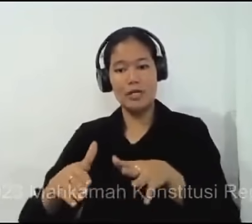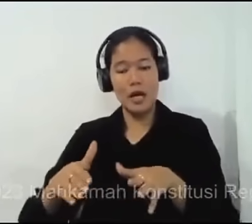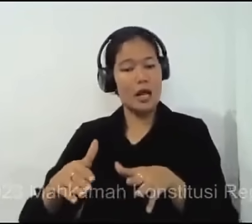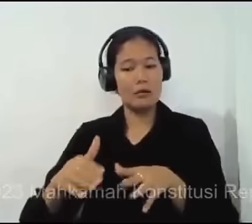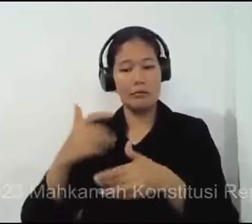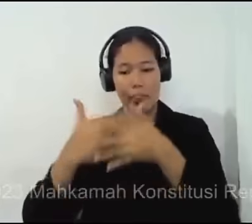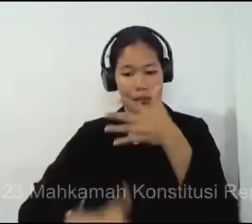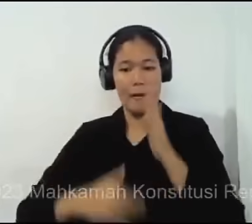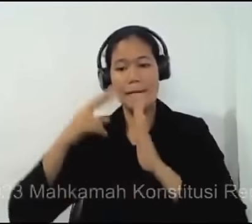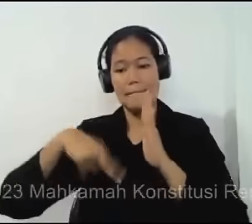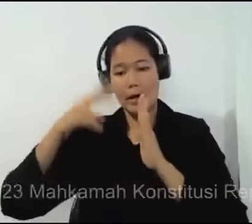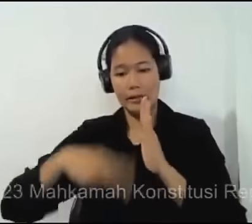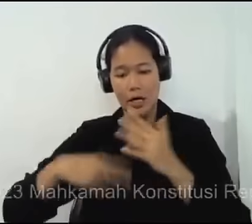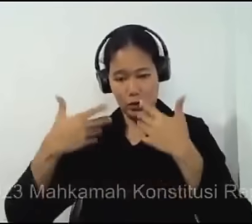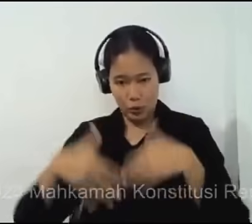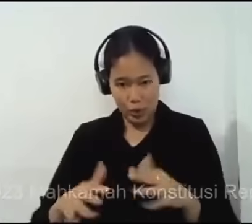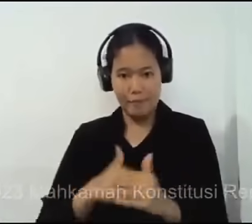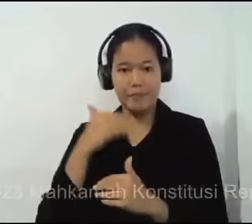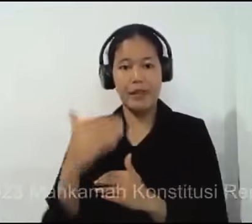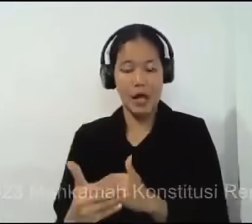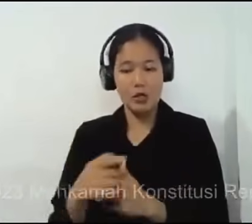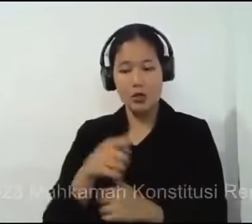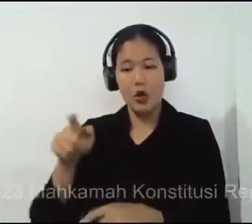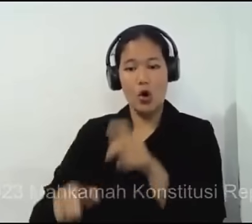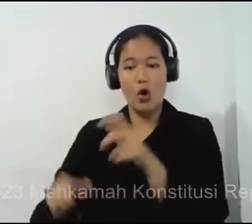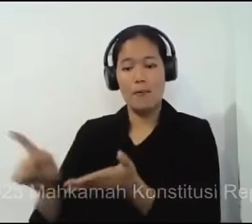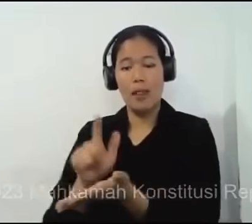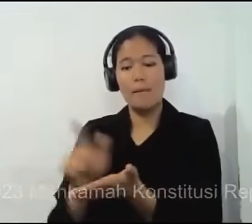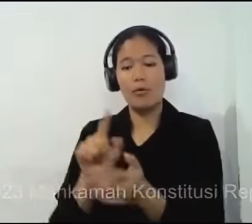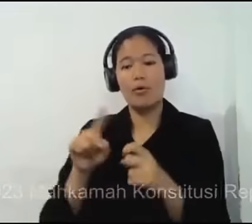seterusnya selanjutnya Dis sebut pelapor kals